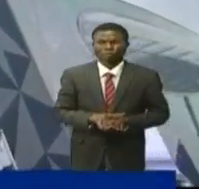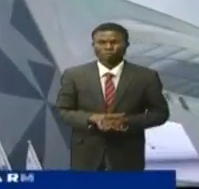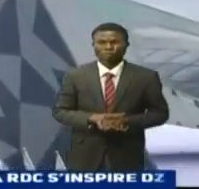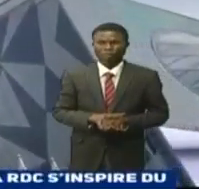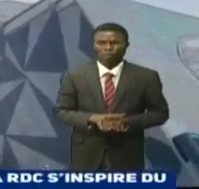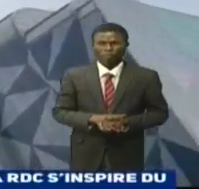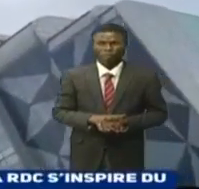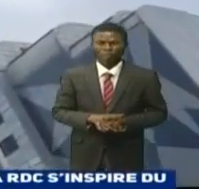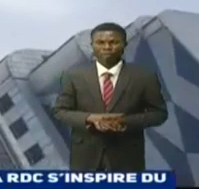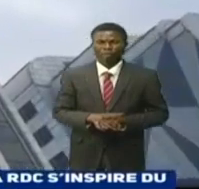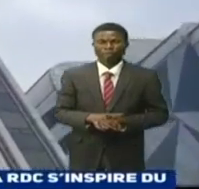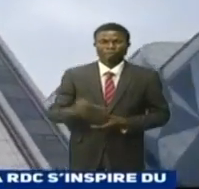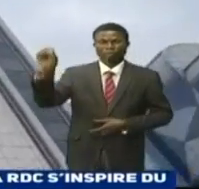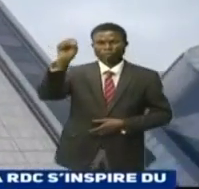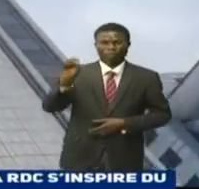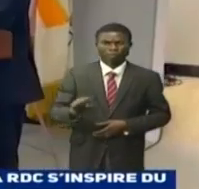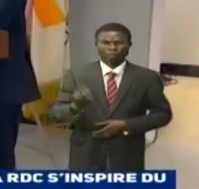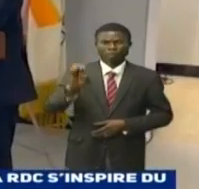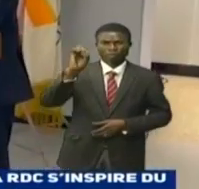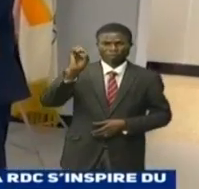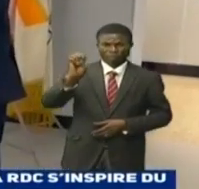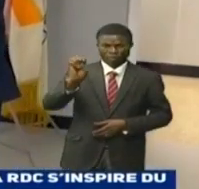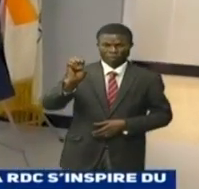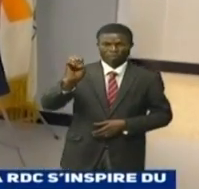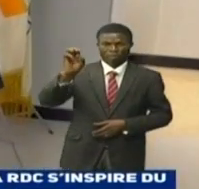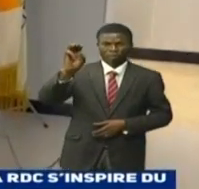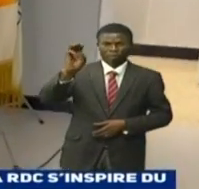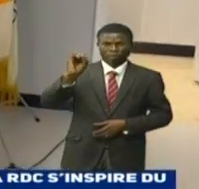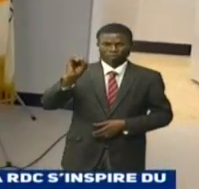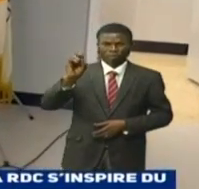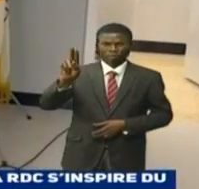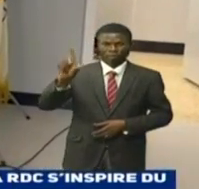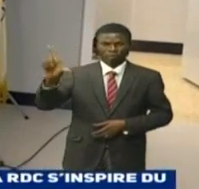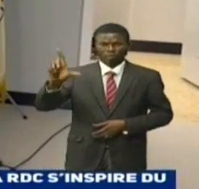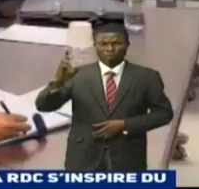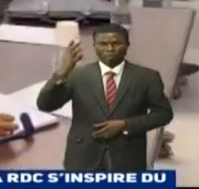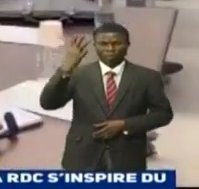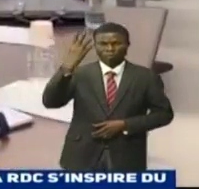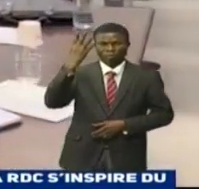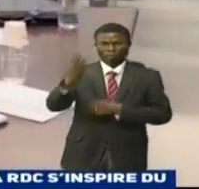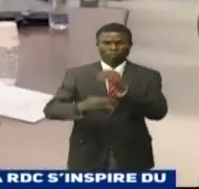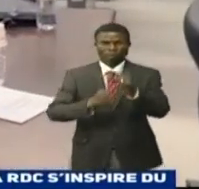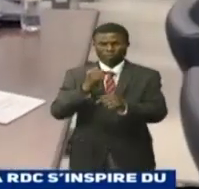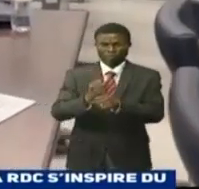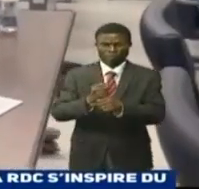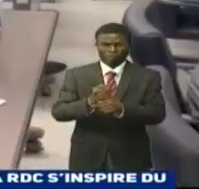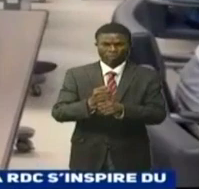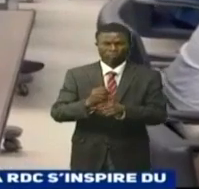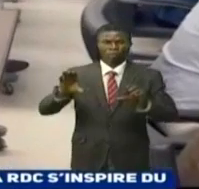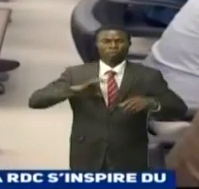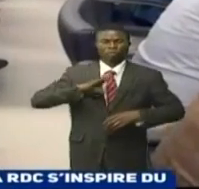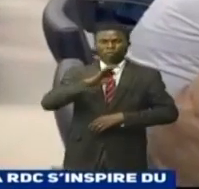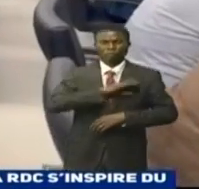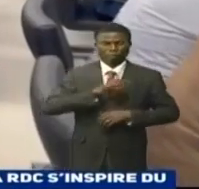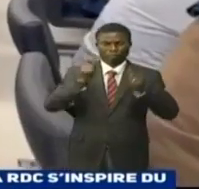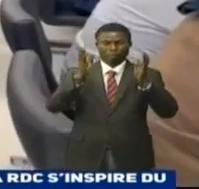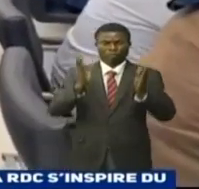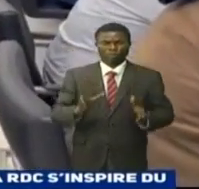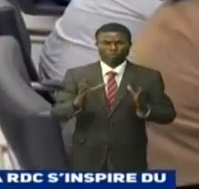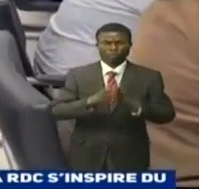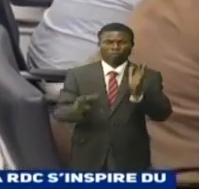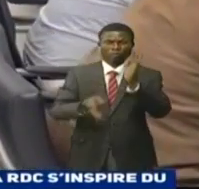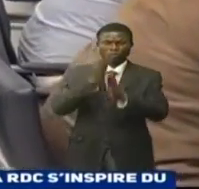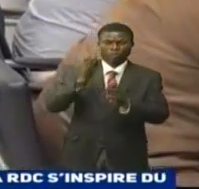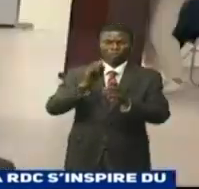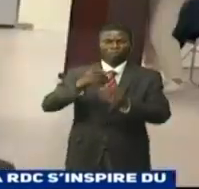l'unique pays au monde qui a mis en place depuis quatre décennies un comité d'arbitrage des médias avec 13